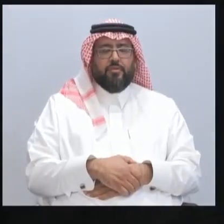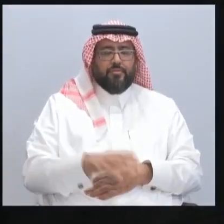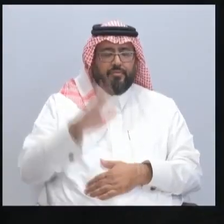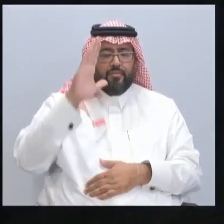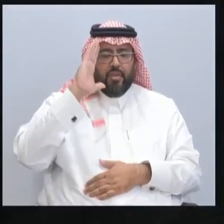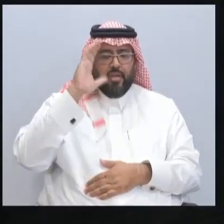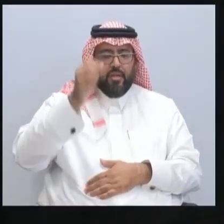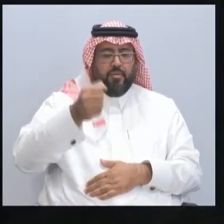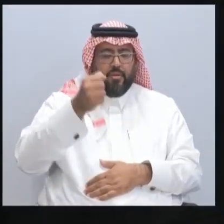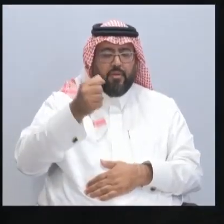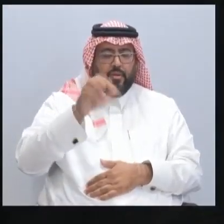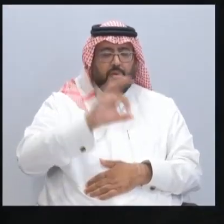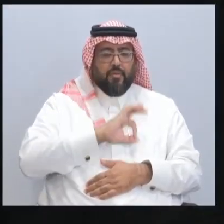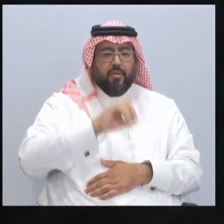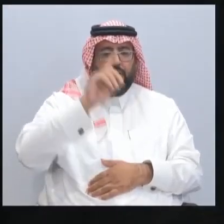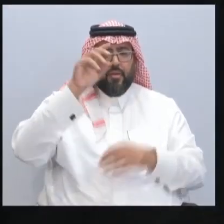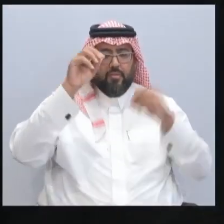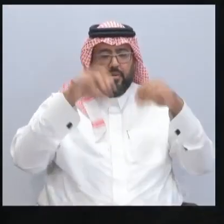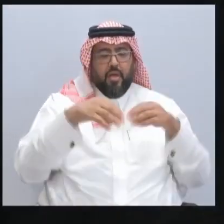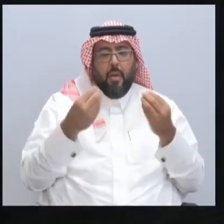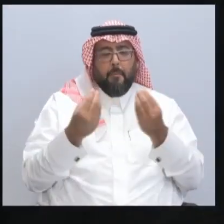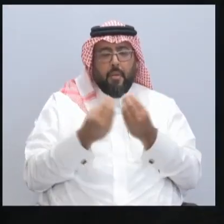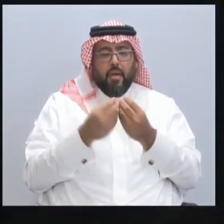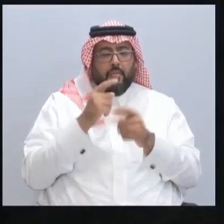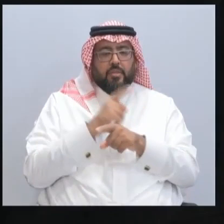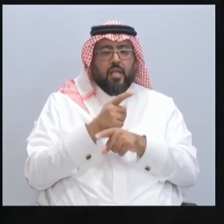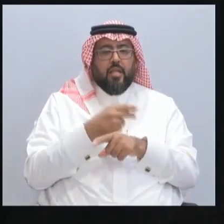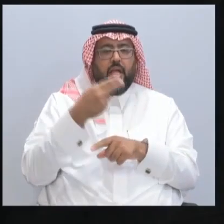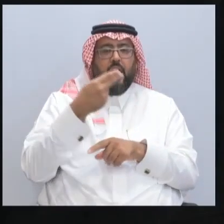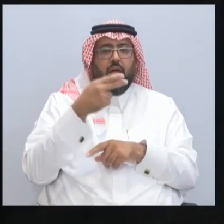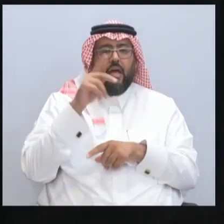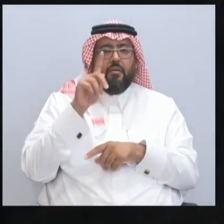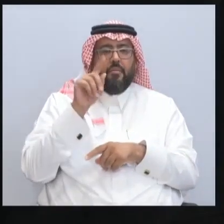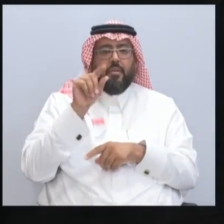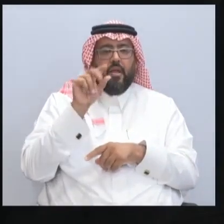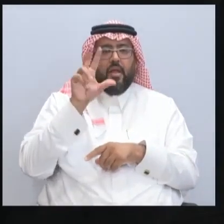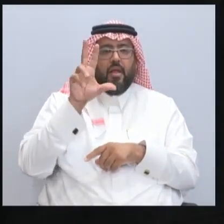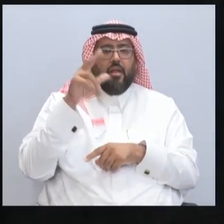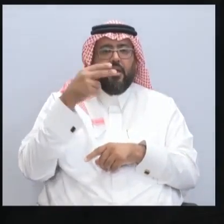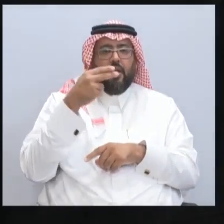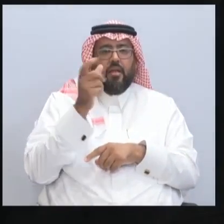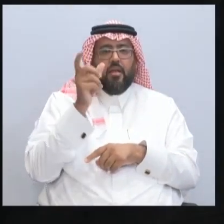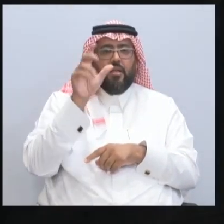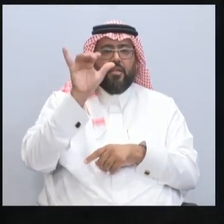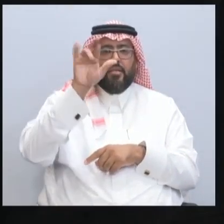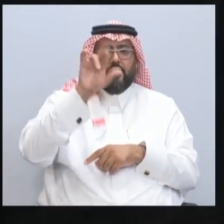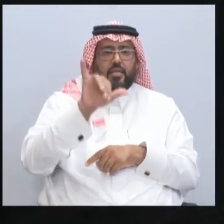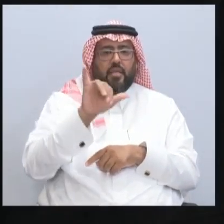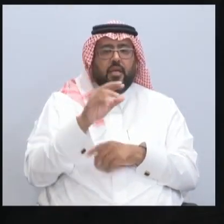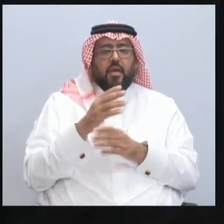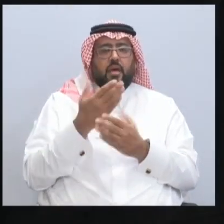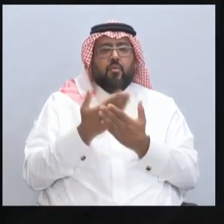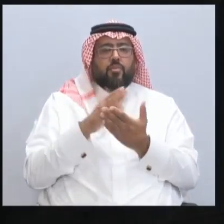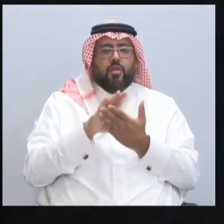السلام عليكم ورحمه الله وبركاته معكم استاذ عبد الله عنزي معلم الدراسات الاجتماعيه وعلى لغه الاشاره استاذ عبد